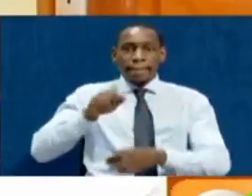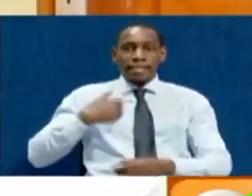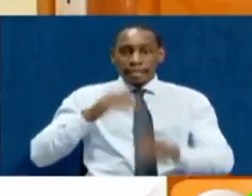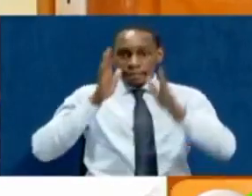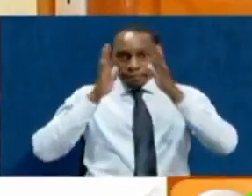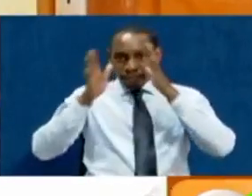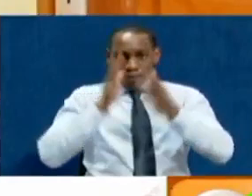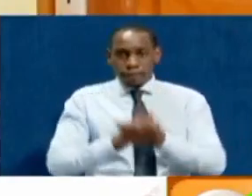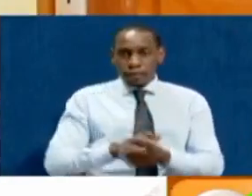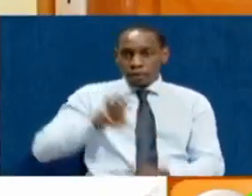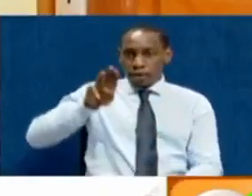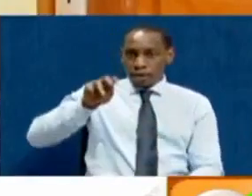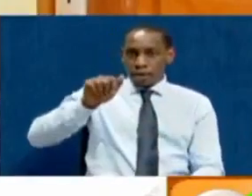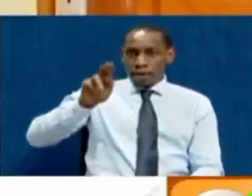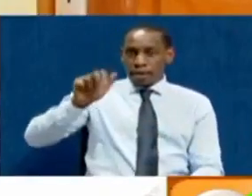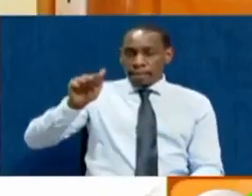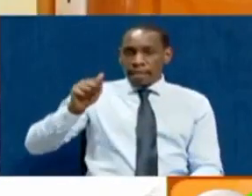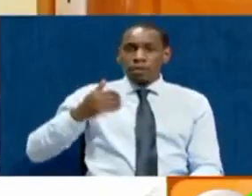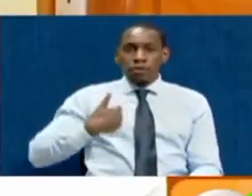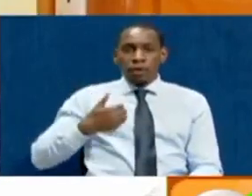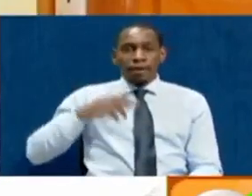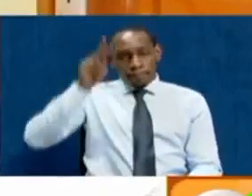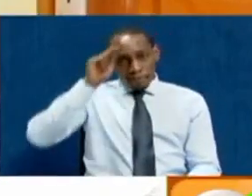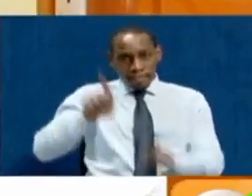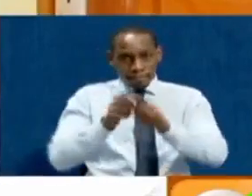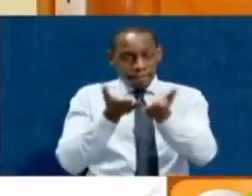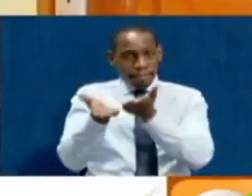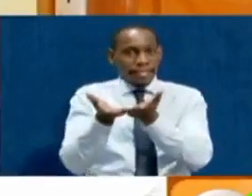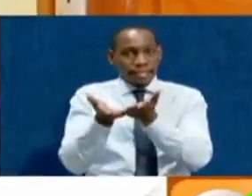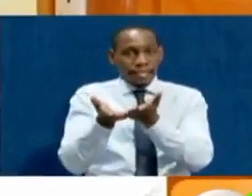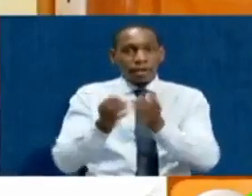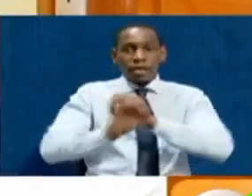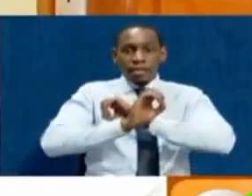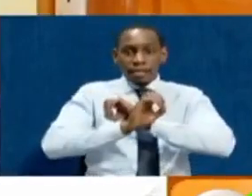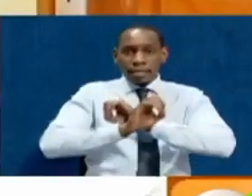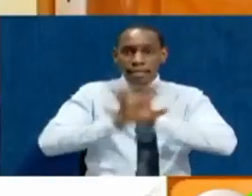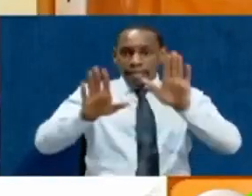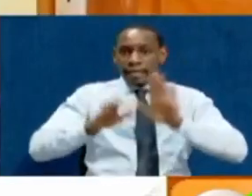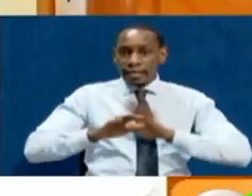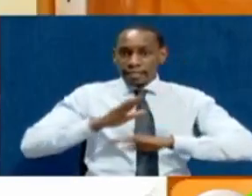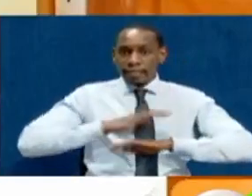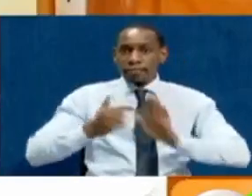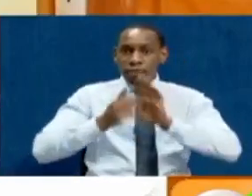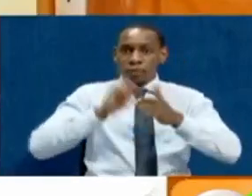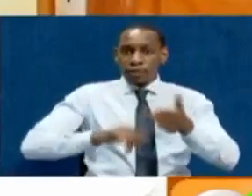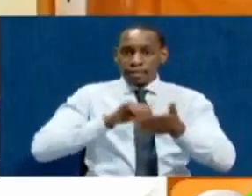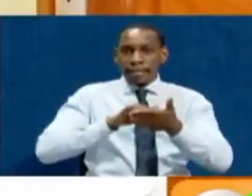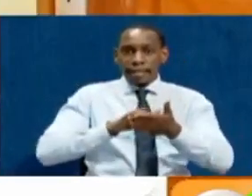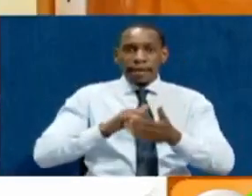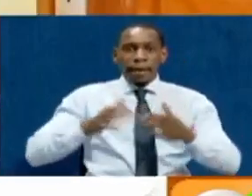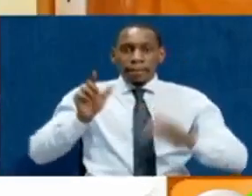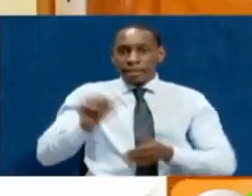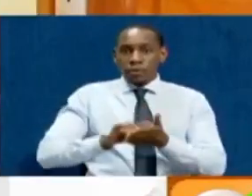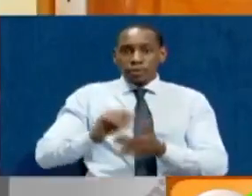wabunifu. Bovian Maina ameongeza maarifa katika biashara yake, dhihirisho tosha kwamba siku zote mgaga